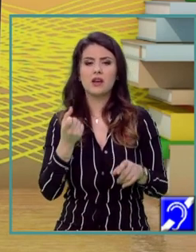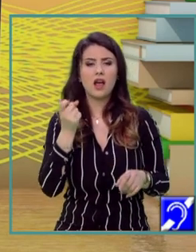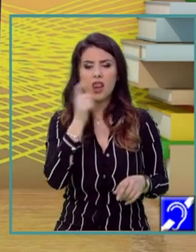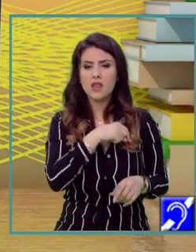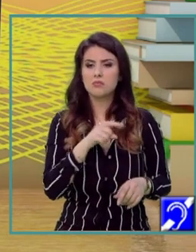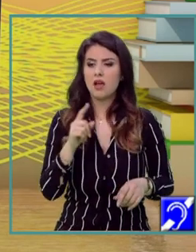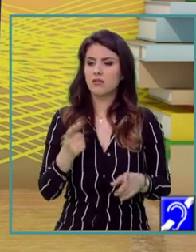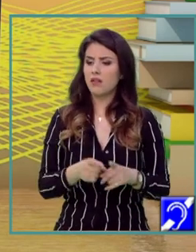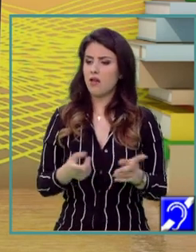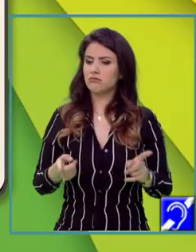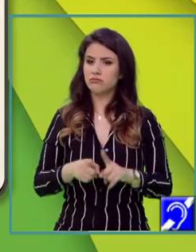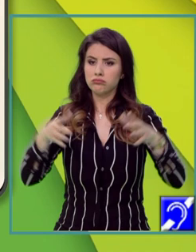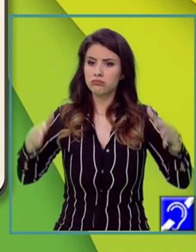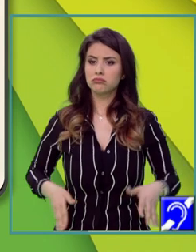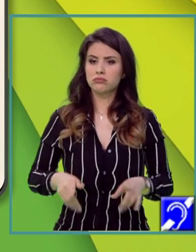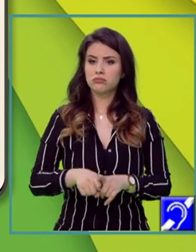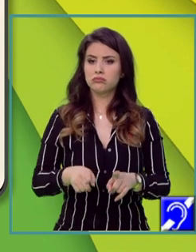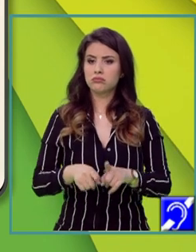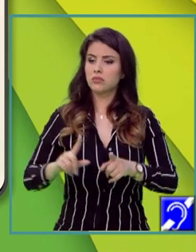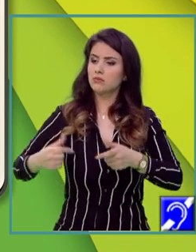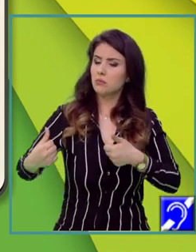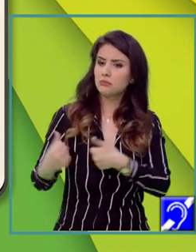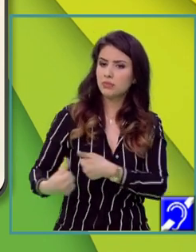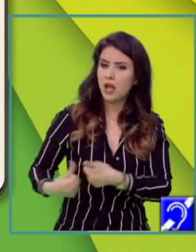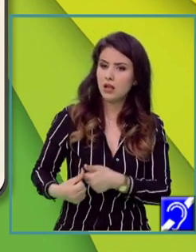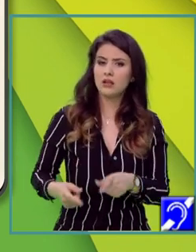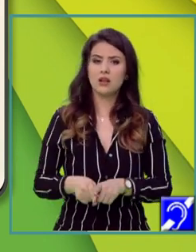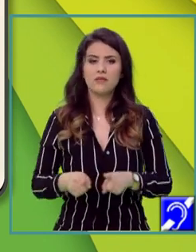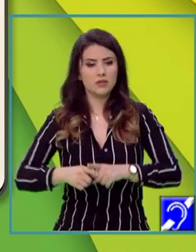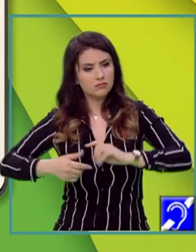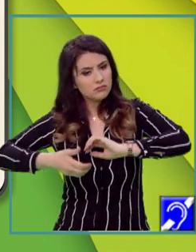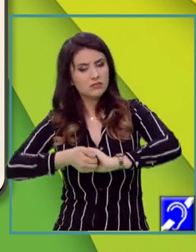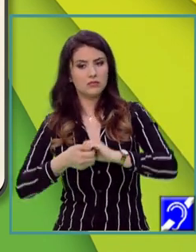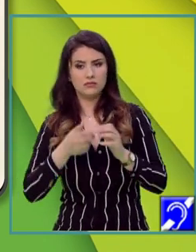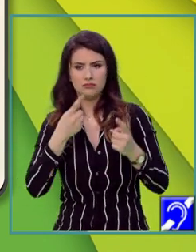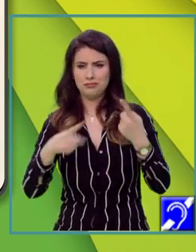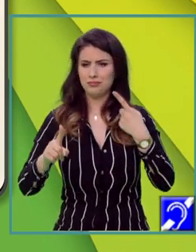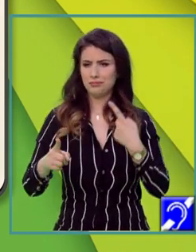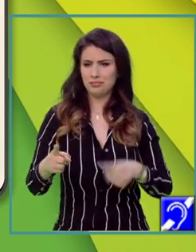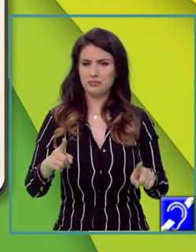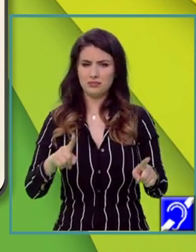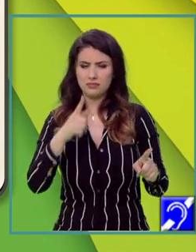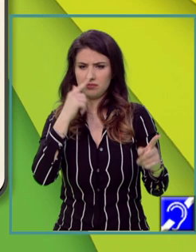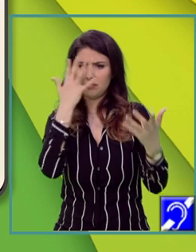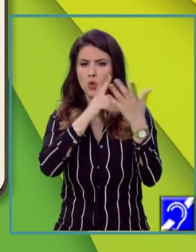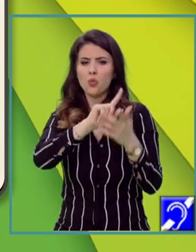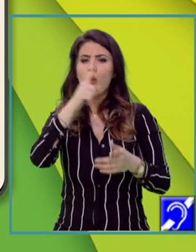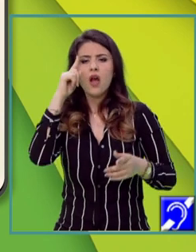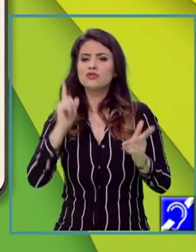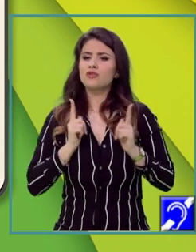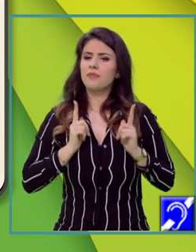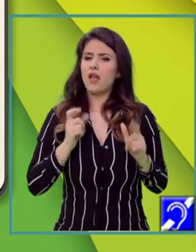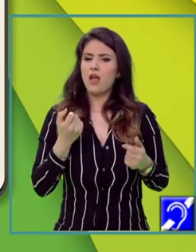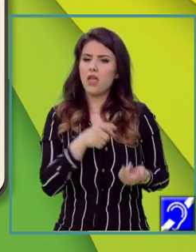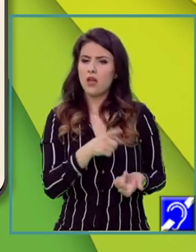autoritate și intelectualism ale camarazilor este un alt aspect care evidențiază aceasta discordanță între ceea